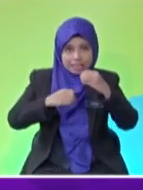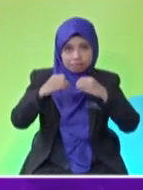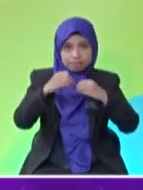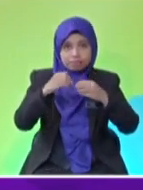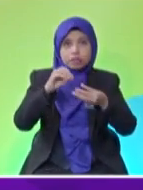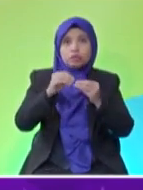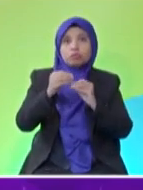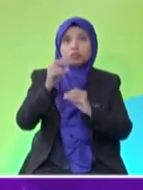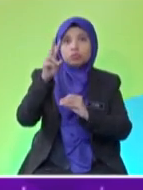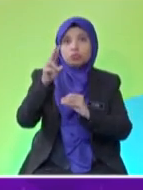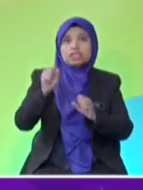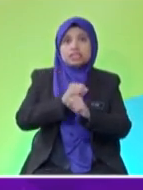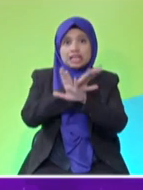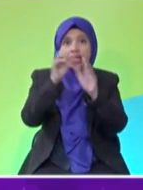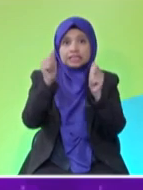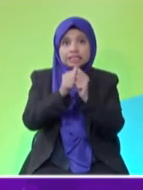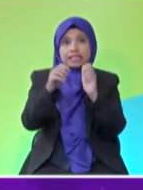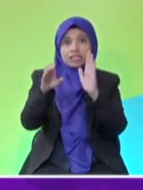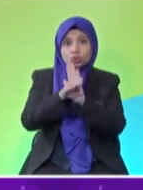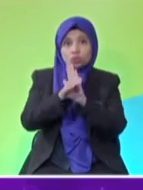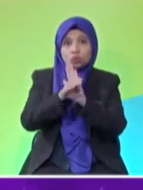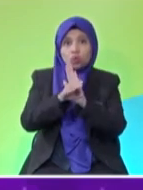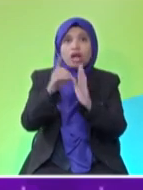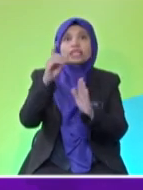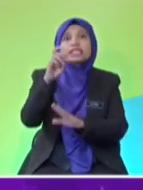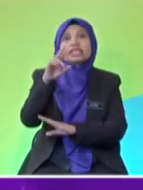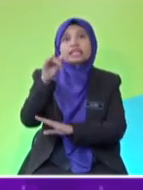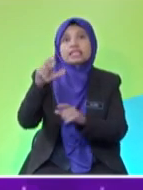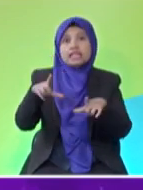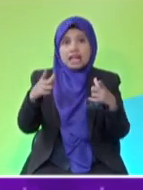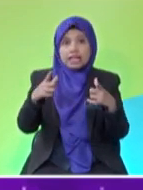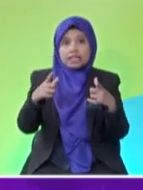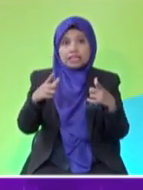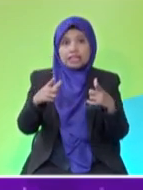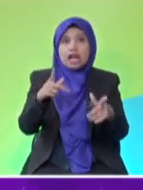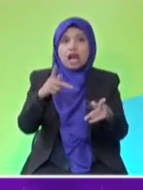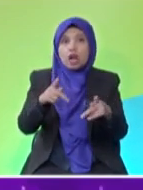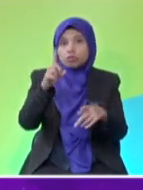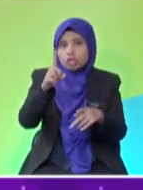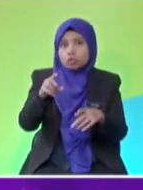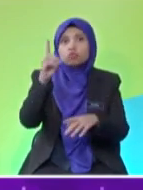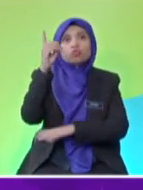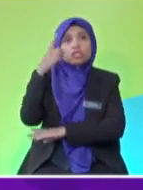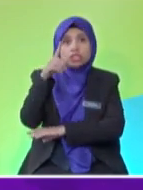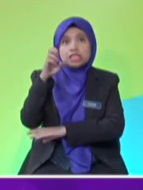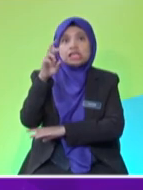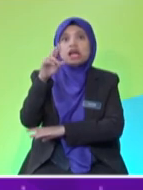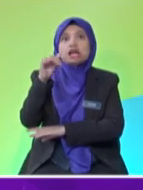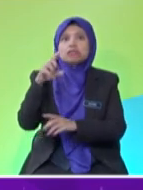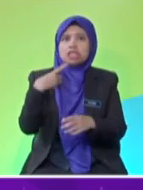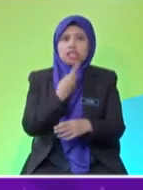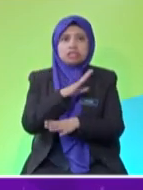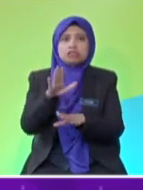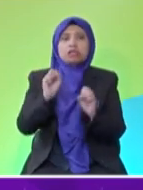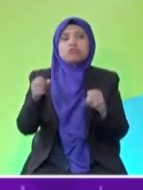Menjelaskan contoh penggunaan dari lain sebagai ganti skillnya satu dunia kita tidak dapat berfungsi oke itu